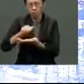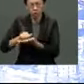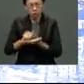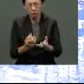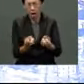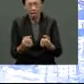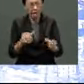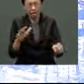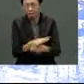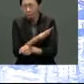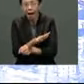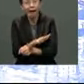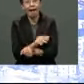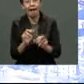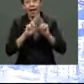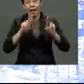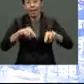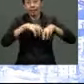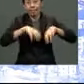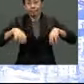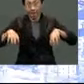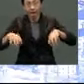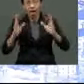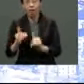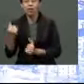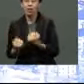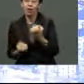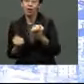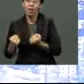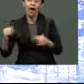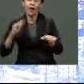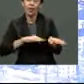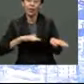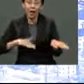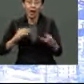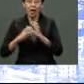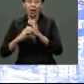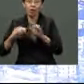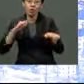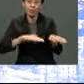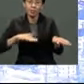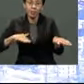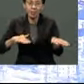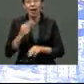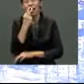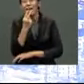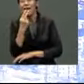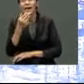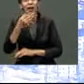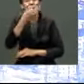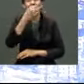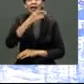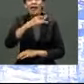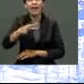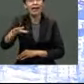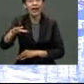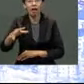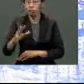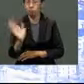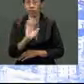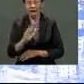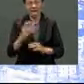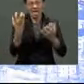ขาเปิดเพราะว่าคนที่มีสตังค์หน่อยไปเอารถไปจอดหรือรถทัวร์เอารถไปจอดเสร็จแล้วมองไปเห็นวิวทะเลแต่เล่นไม่ได้ครับมีโข